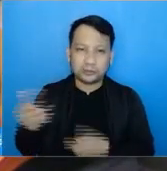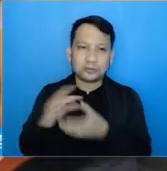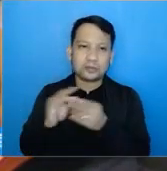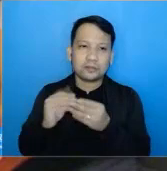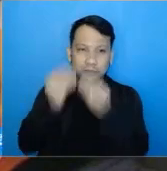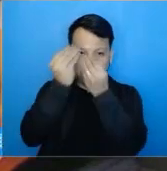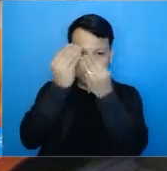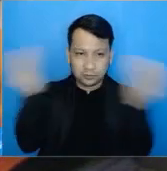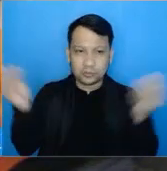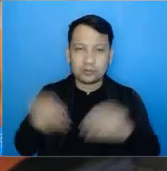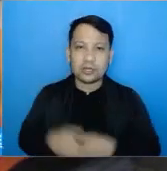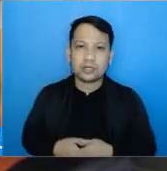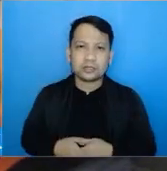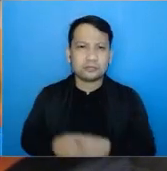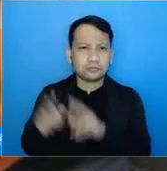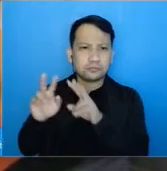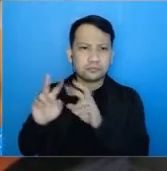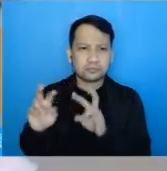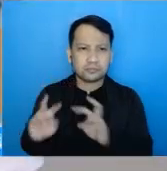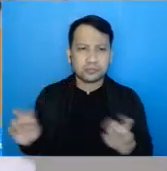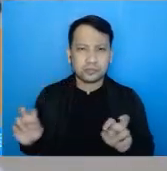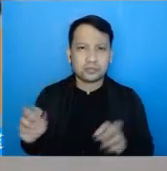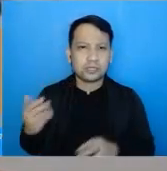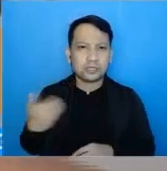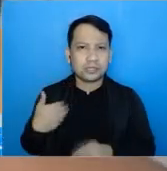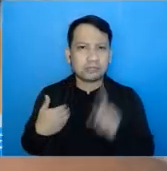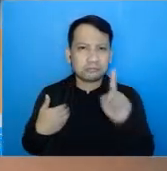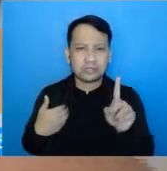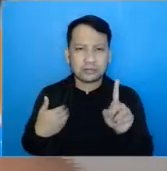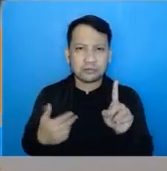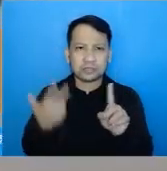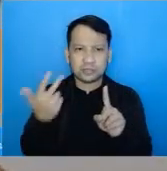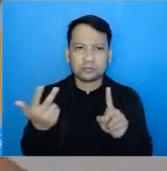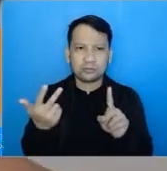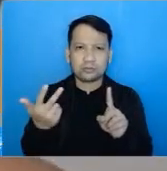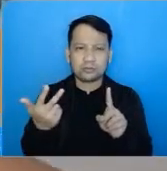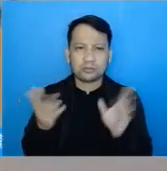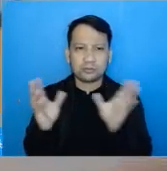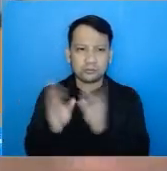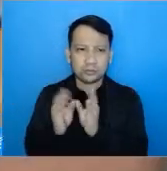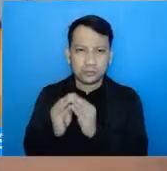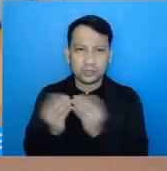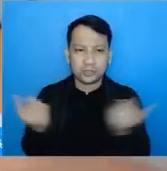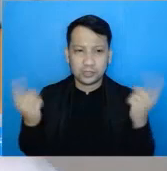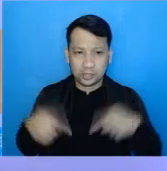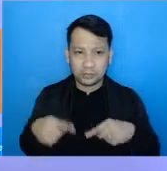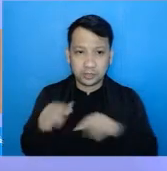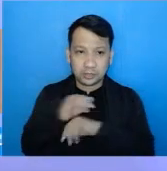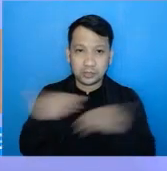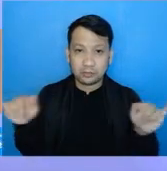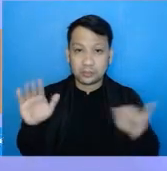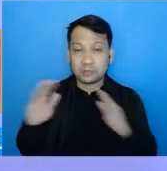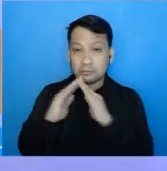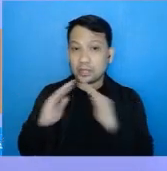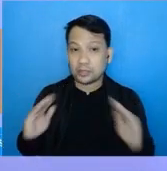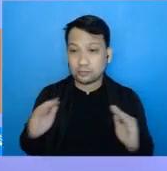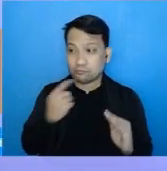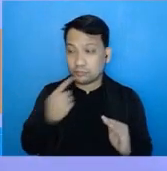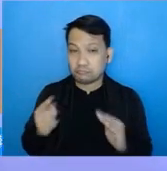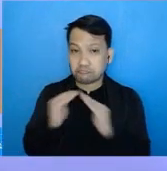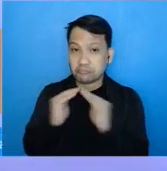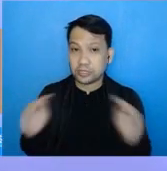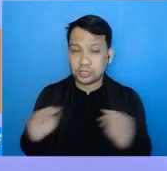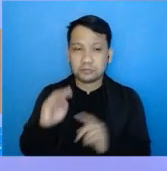sa kanilang investigasyon, hindi lang isa, kundi tatlong mass gathering ang naganap sa nasabing bahay. May